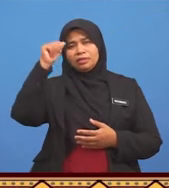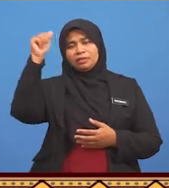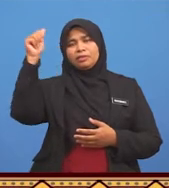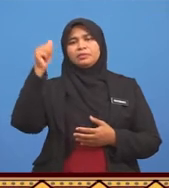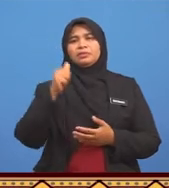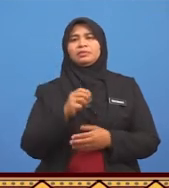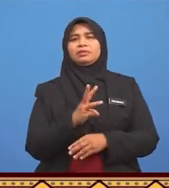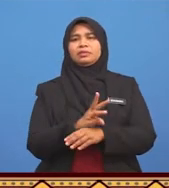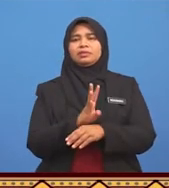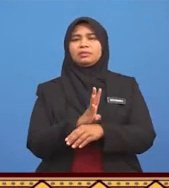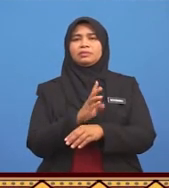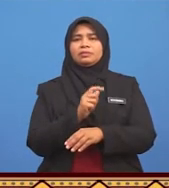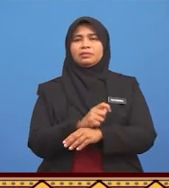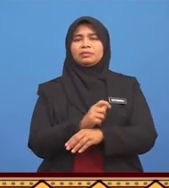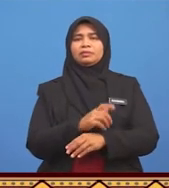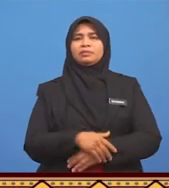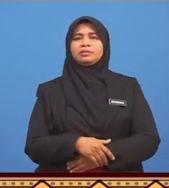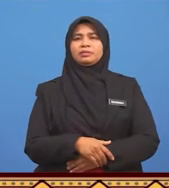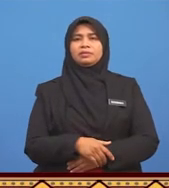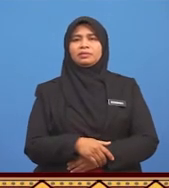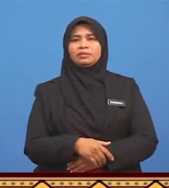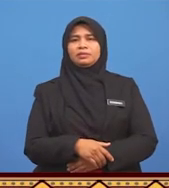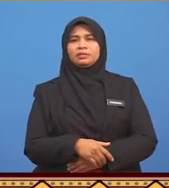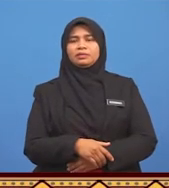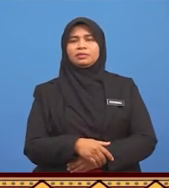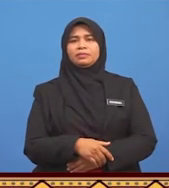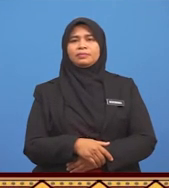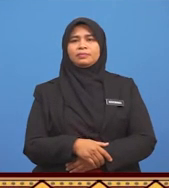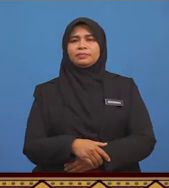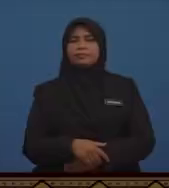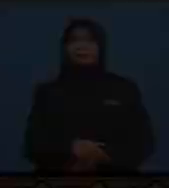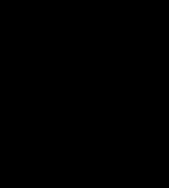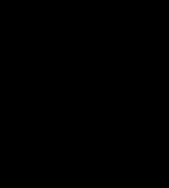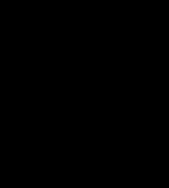taufiq wal hidayah. Wassalamualaikum warahmatullahi wabarakatuh.